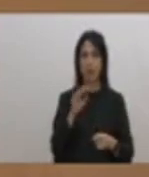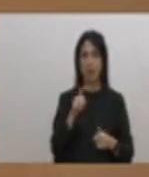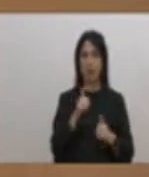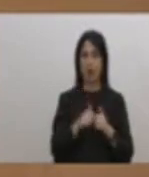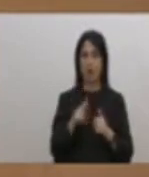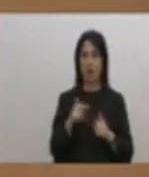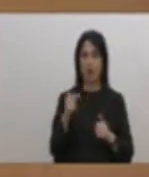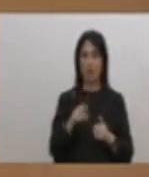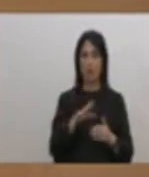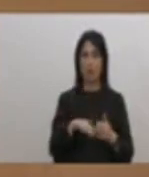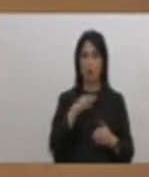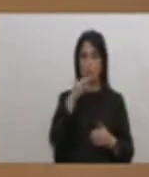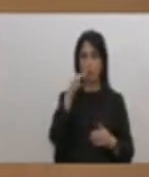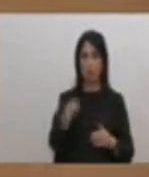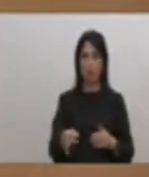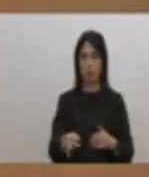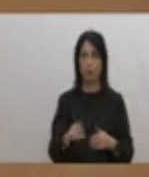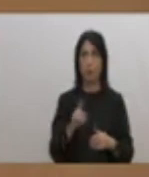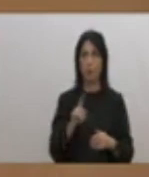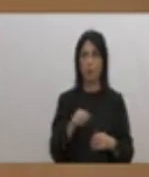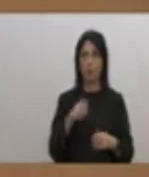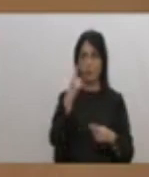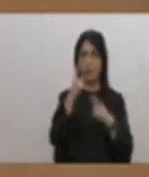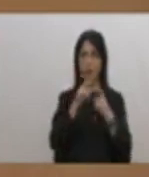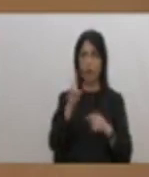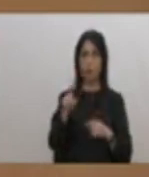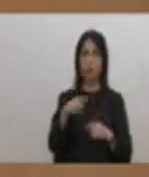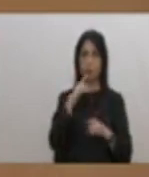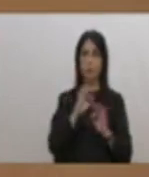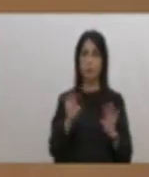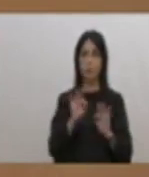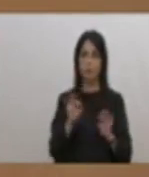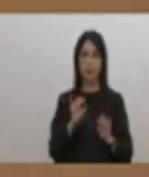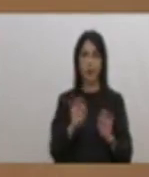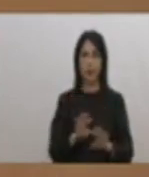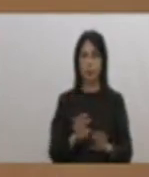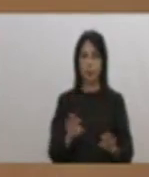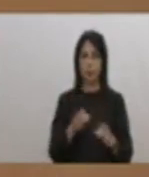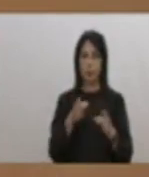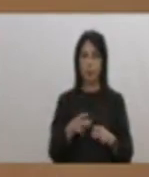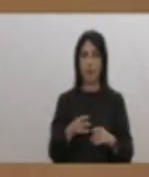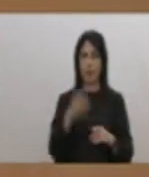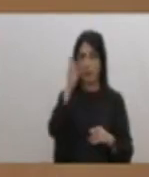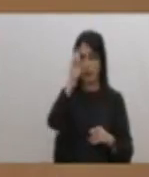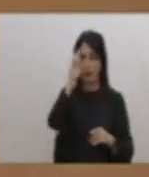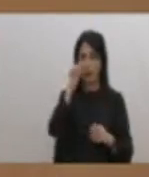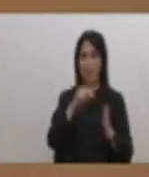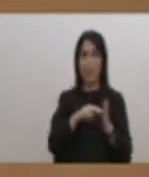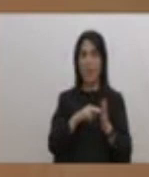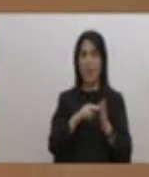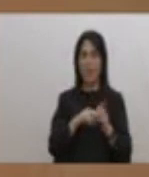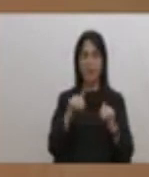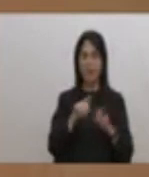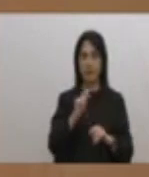ყოველგვარი შეურაცხყოფის გარეშე უპასუხო, რომ ინფორმაცია, რაც თქვენ აქ მოიყვანეთ, არასწორია უბრალოდ, იმიტომ რომ სახელმწიფომ ფასი კი არ